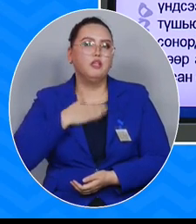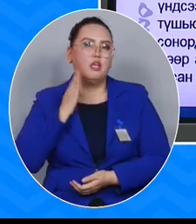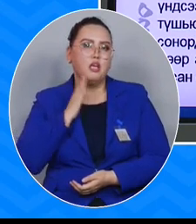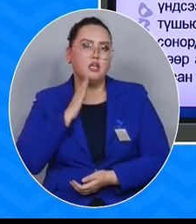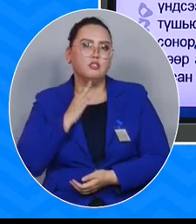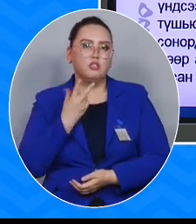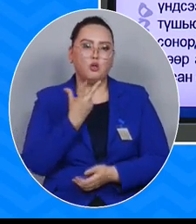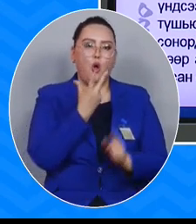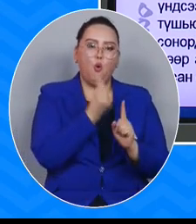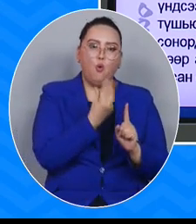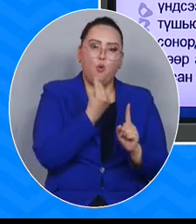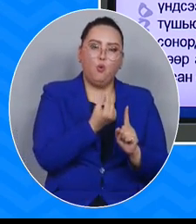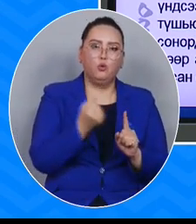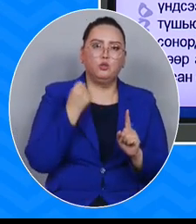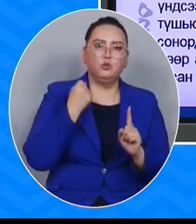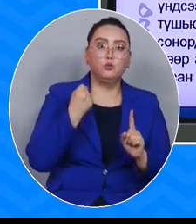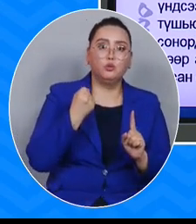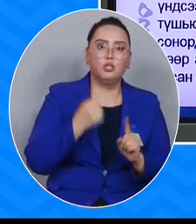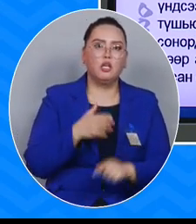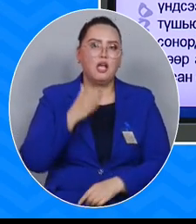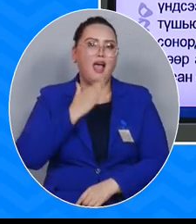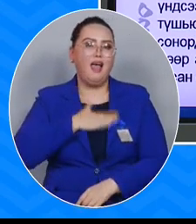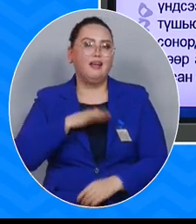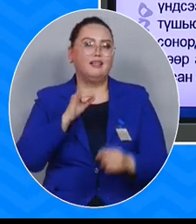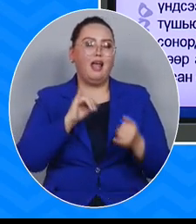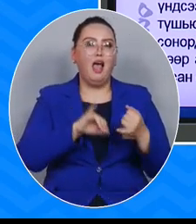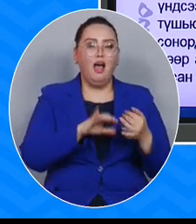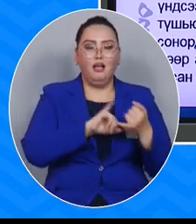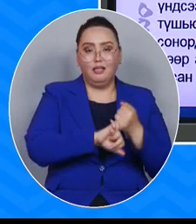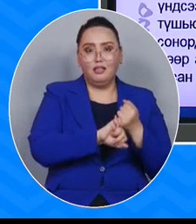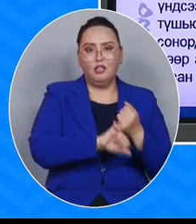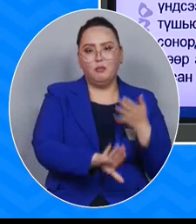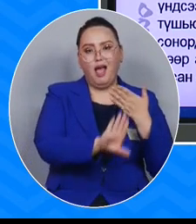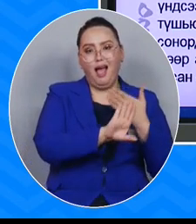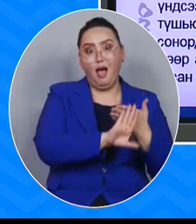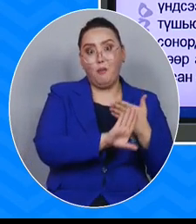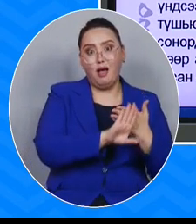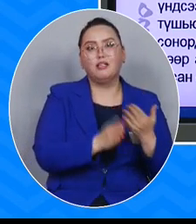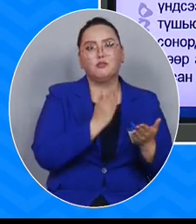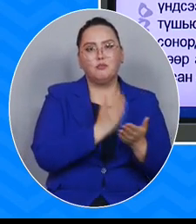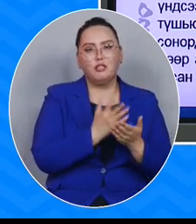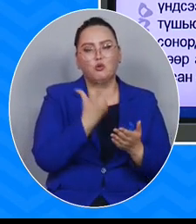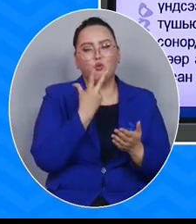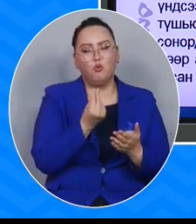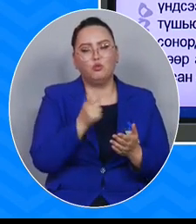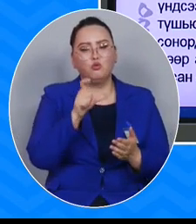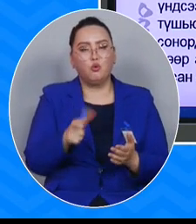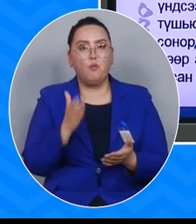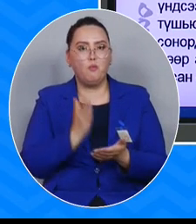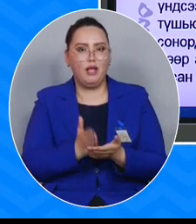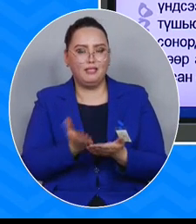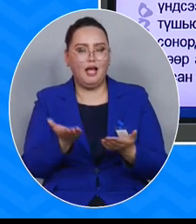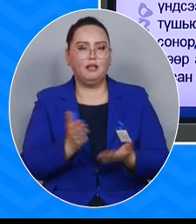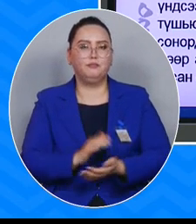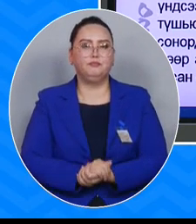бүхээх тэргэнд нүн бэс дэтэглээрэй хамгаал жабсан бэлээ. Хуагчан та тэр нэгэн цэвэн үдэр